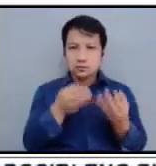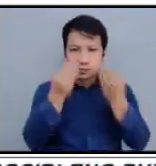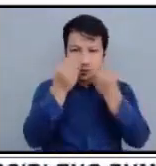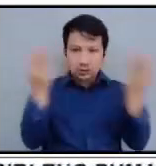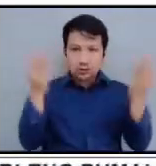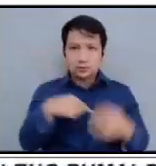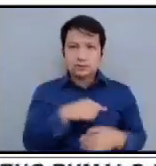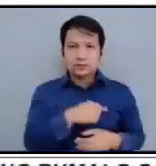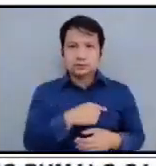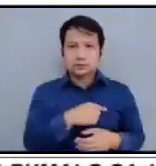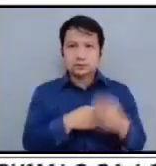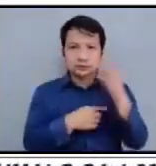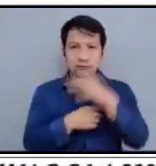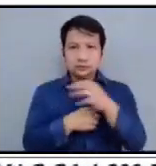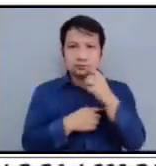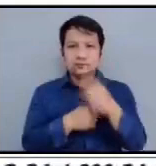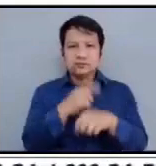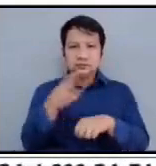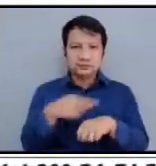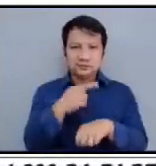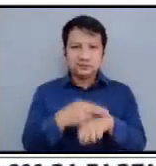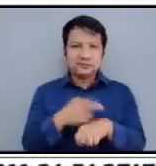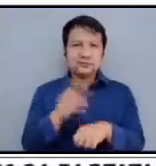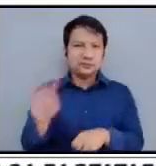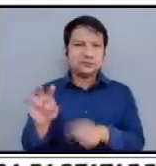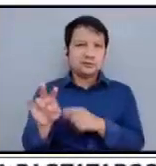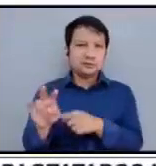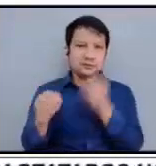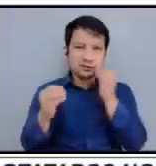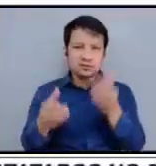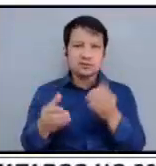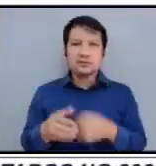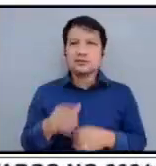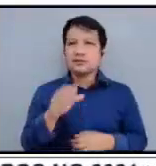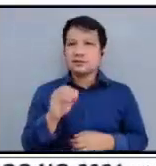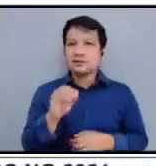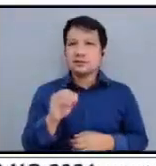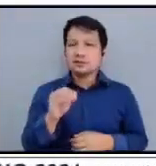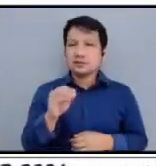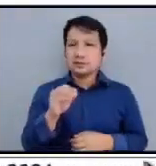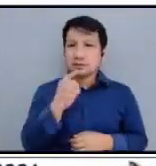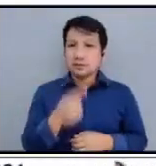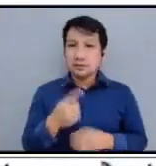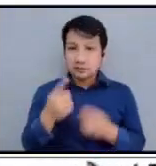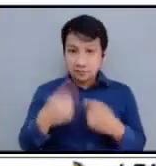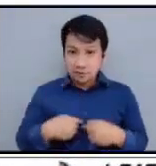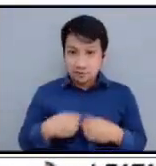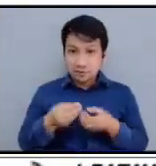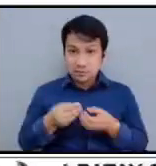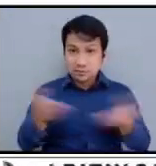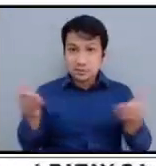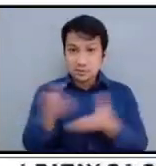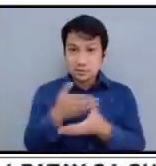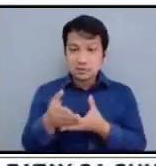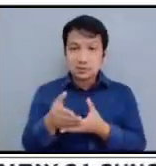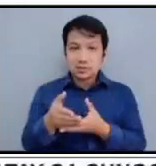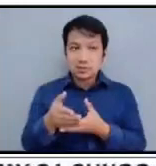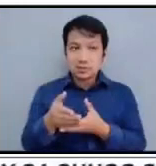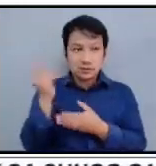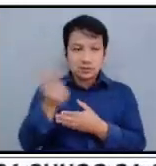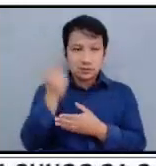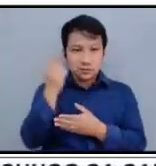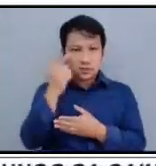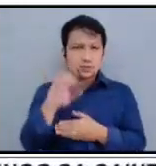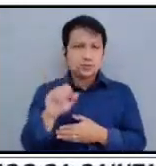Sa Region 7, nasa 60,000 food packs na ang naipamahagi ng ahensya. Si Eunice Amontes